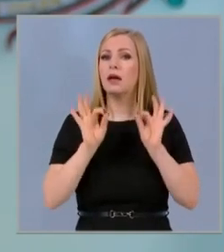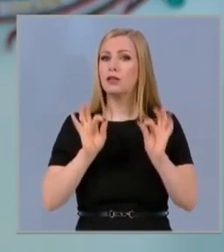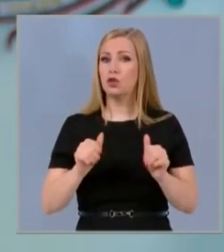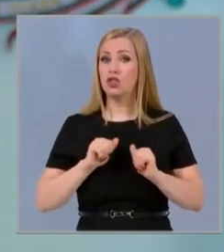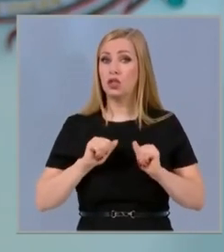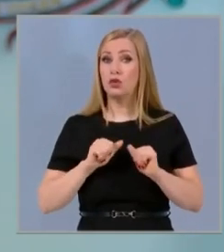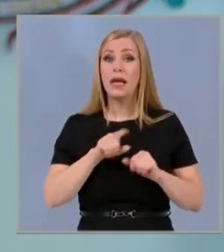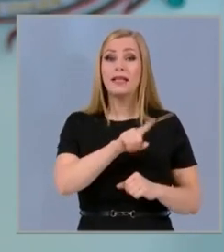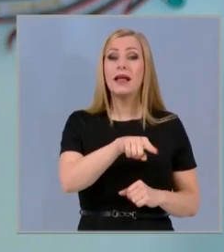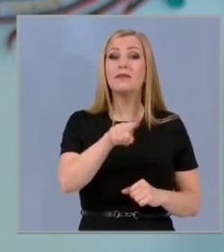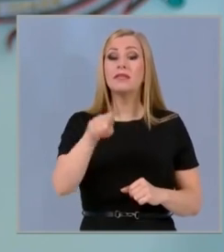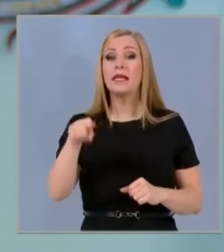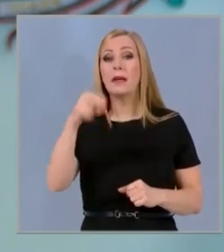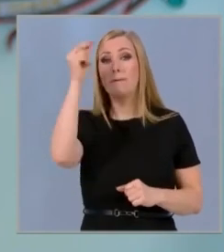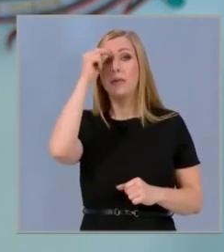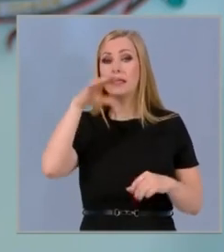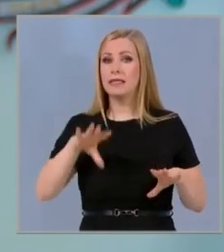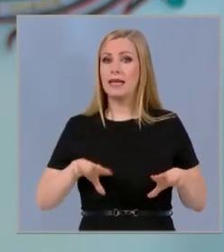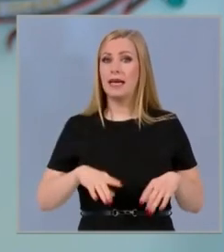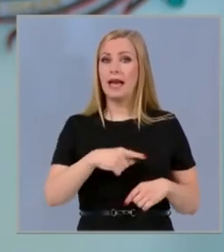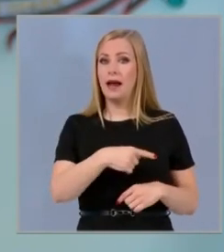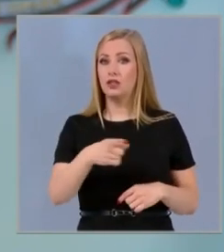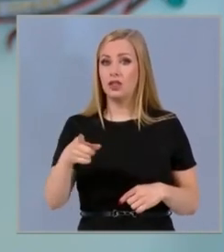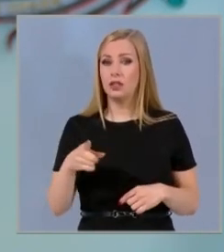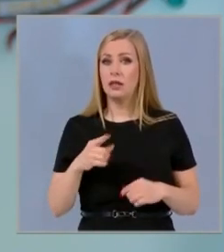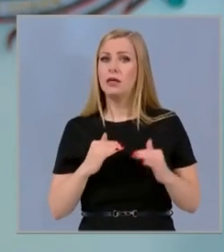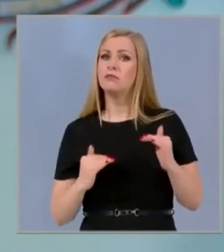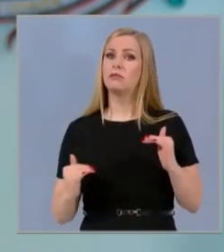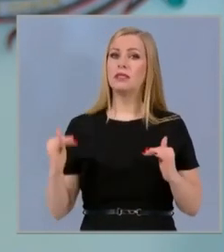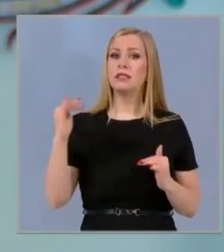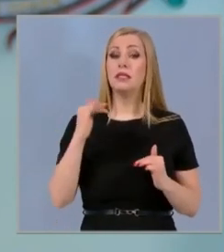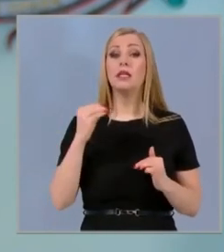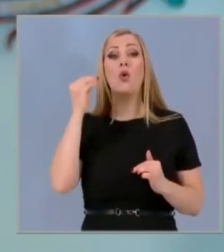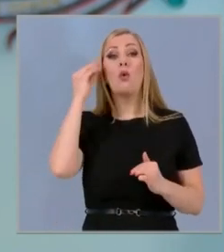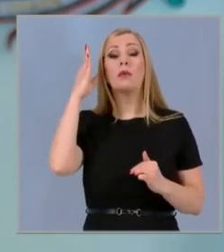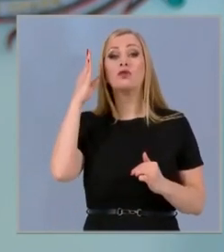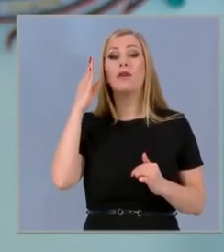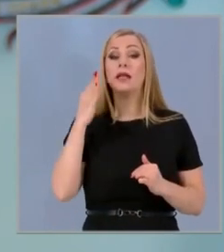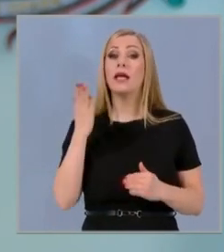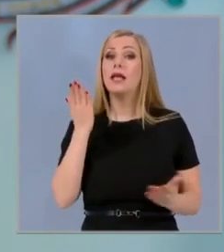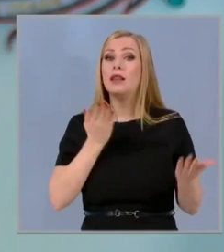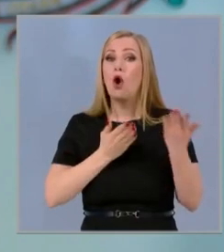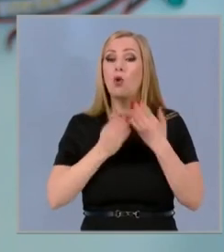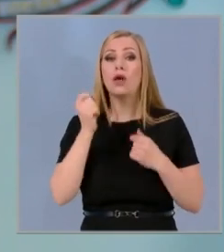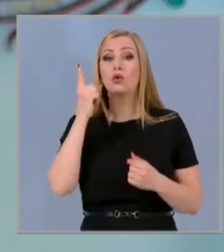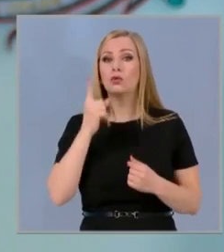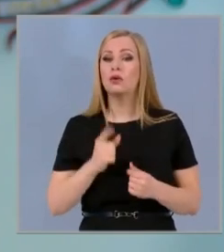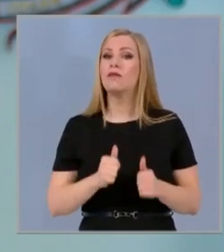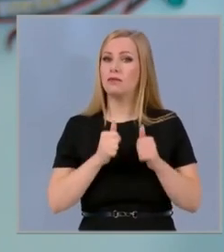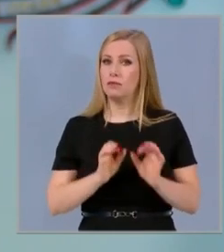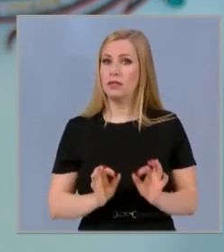на всеки български гражданин. Да издигне образованието, науката и културата в истински